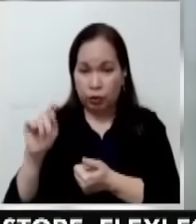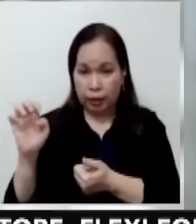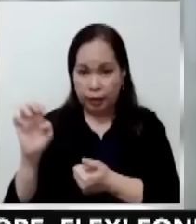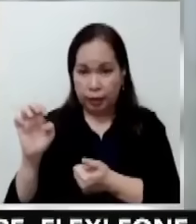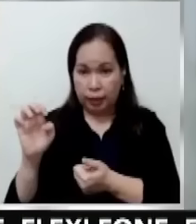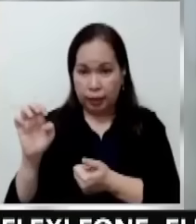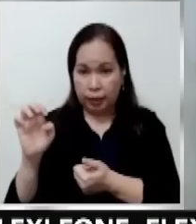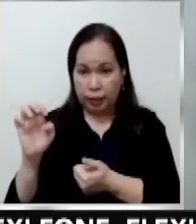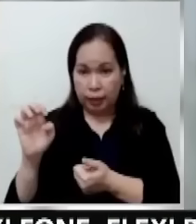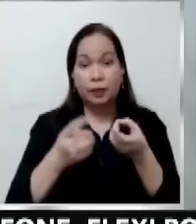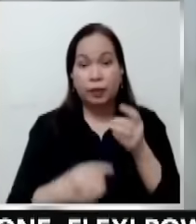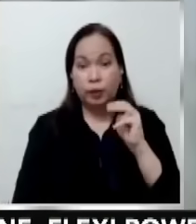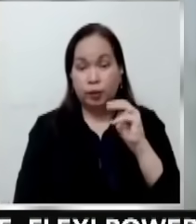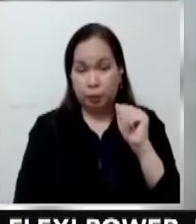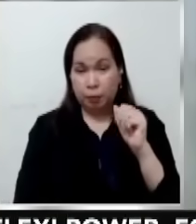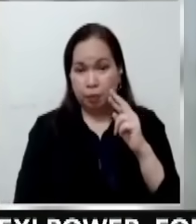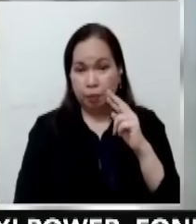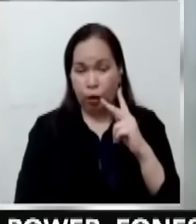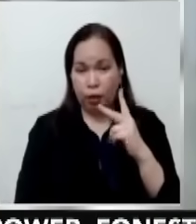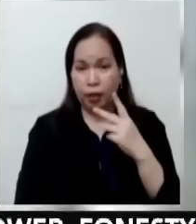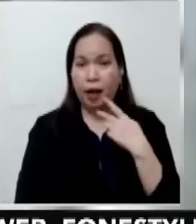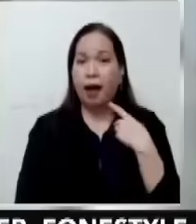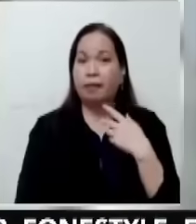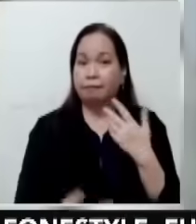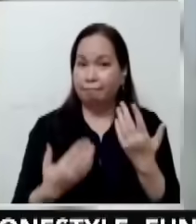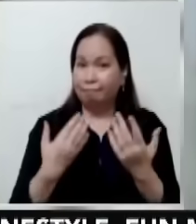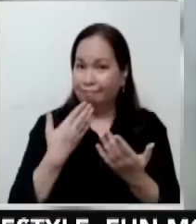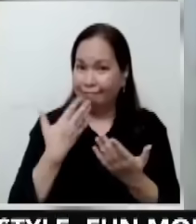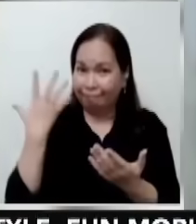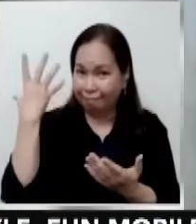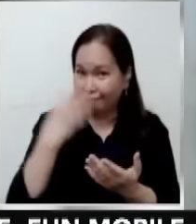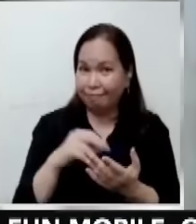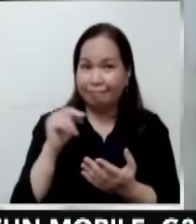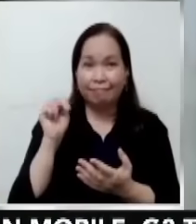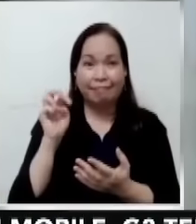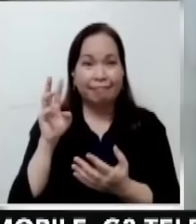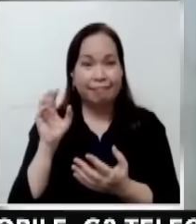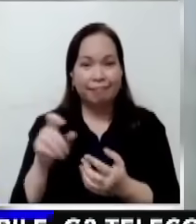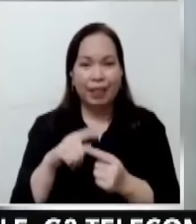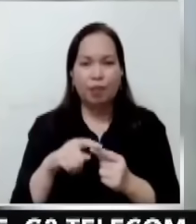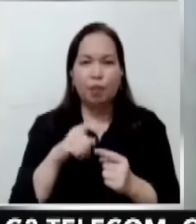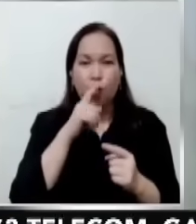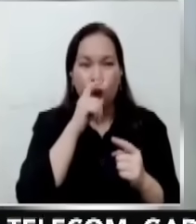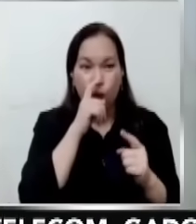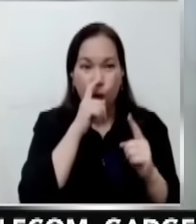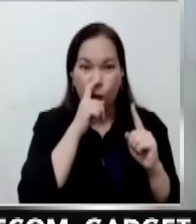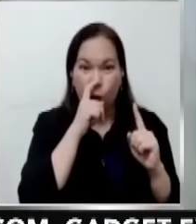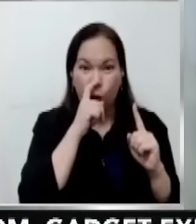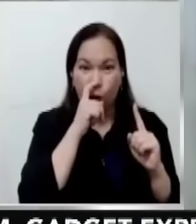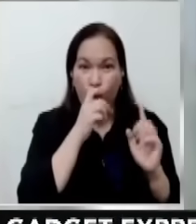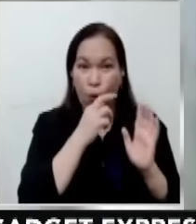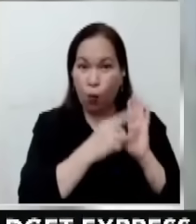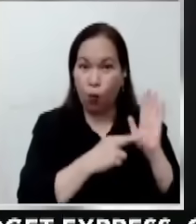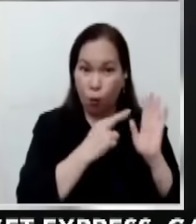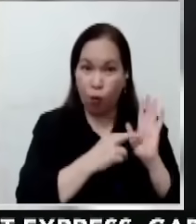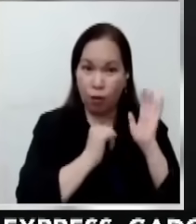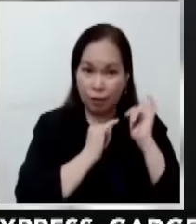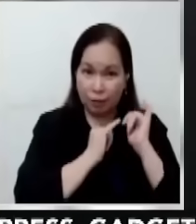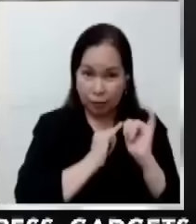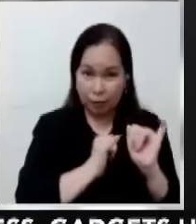We're very excited with the new cast and of course the old cast is also joining us, so it's a really big show, it's a really big